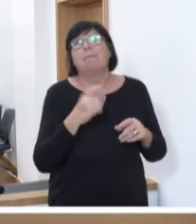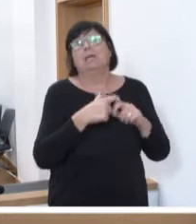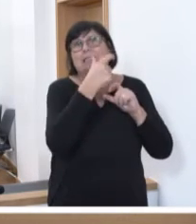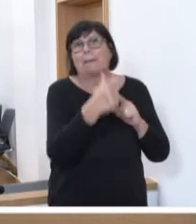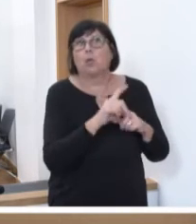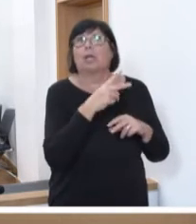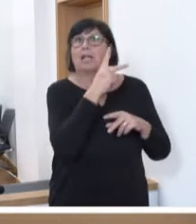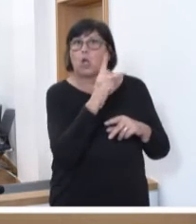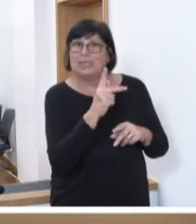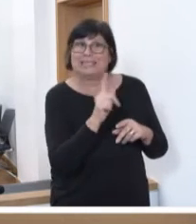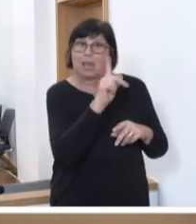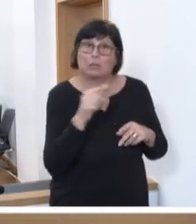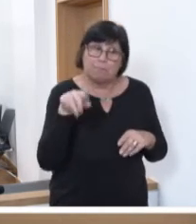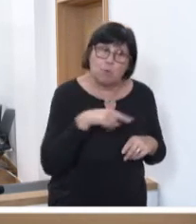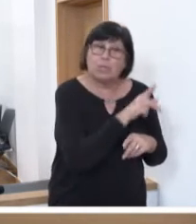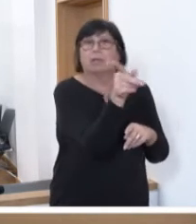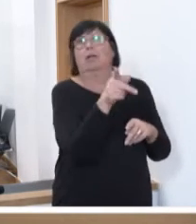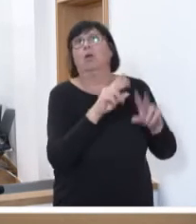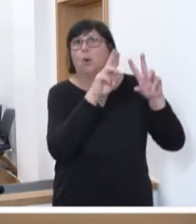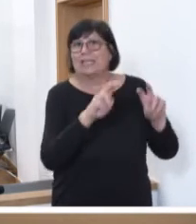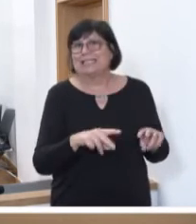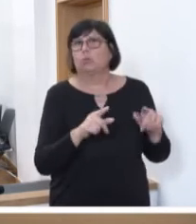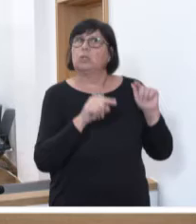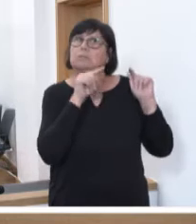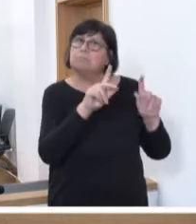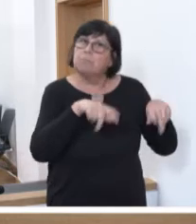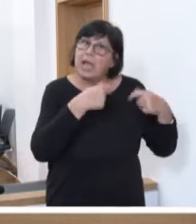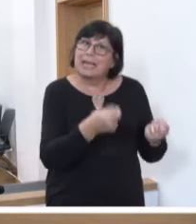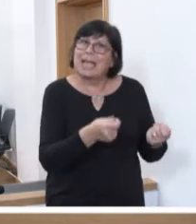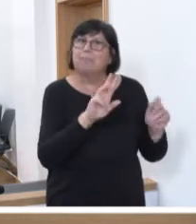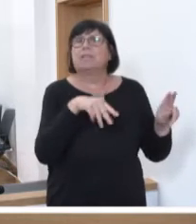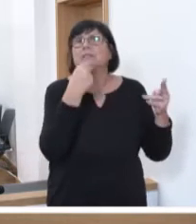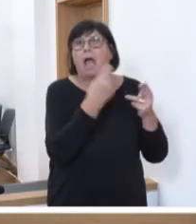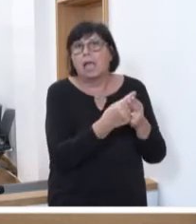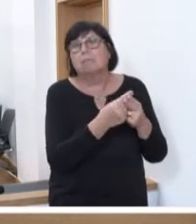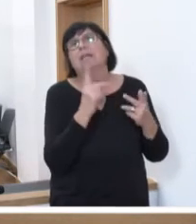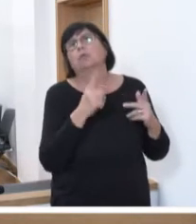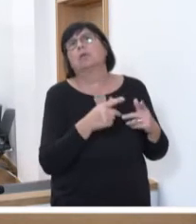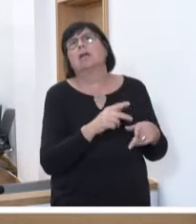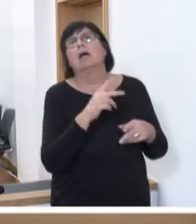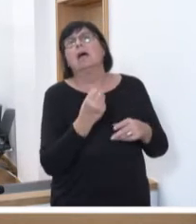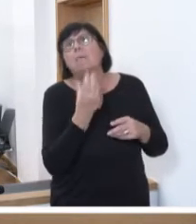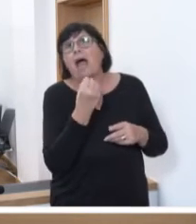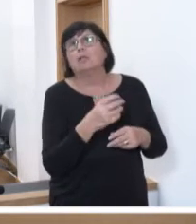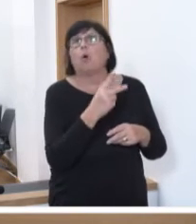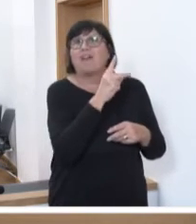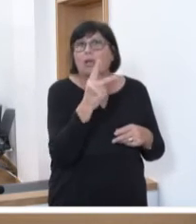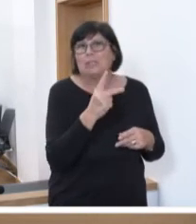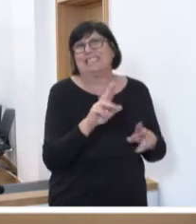Luxemburg untersucht. Im Ergebnis sind umfassende infrastrukturelle Anpassungen im Bereich Bahnhof Konz und Stellwerk Harthaus